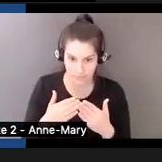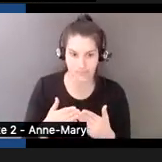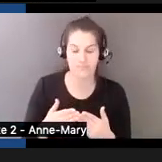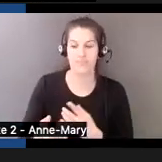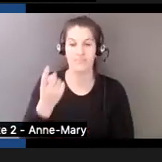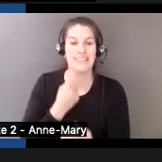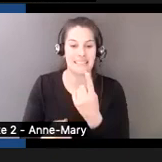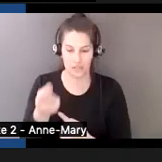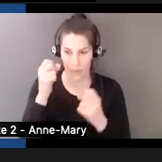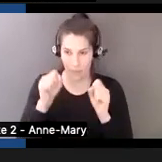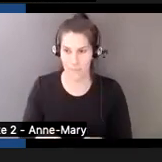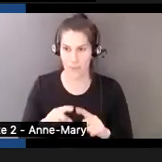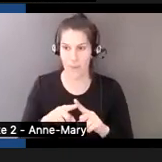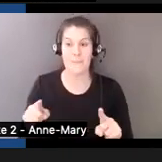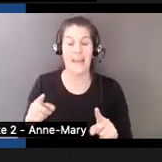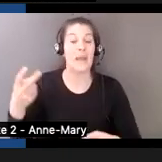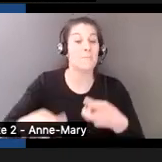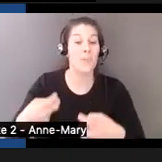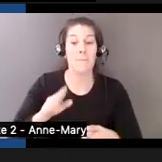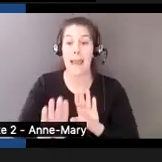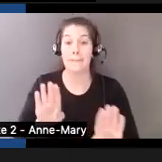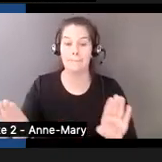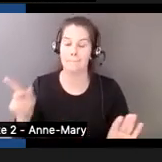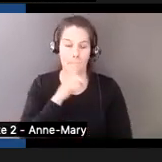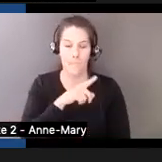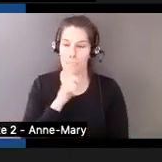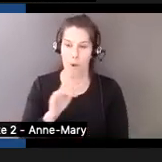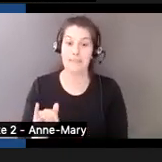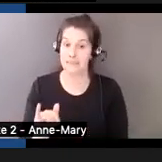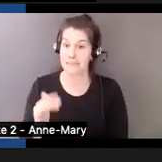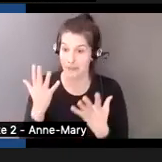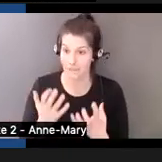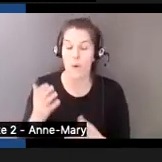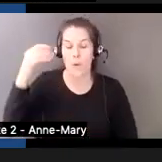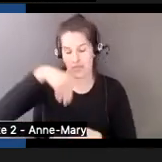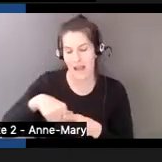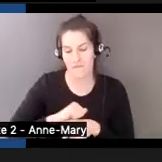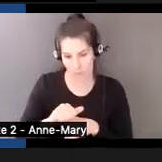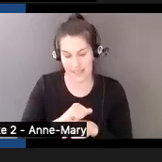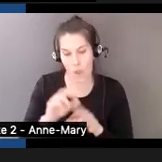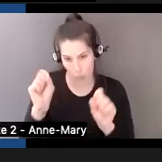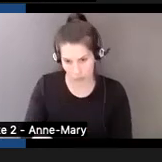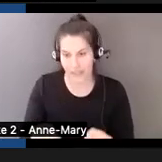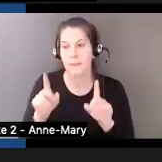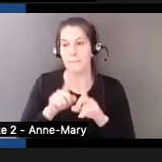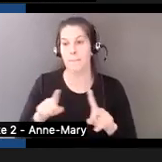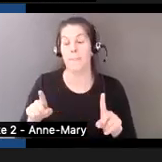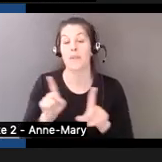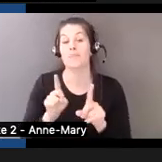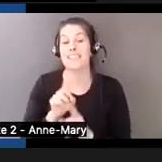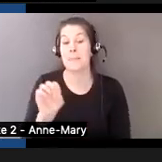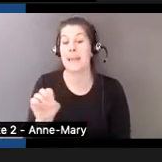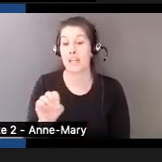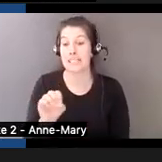pas répondre à vos problèmes. Ça viendra si vous êtes intéressé dans la formation. Et aussi, mercredi, c'est pour ça